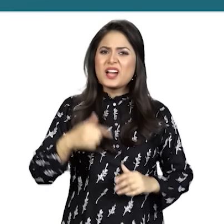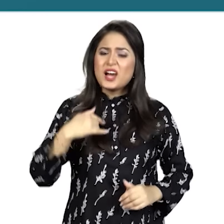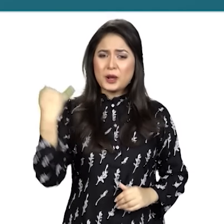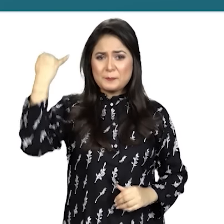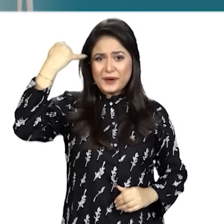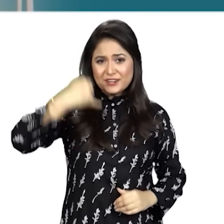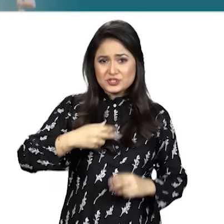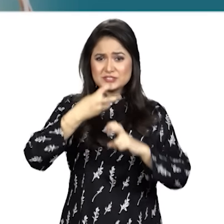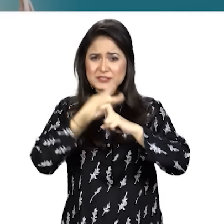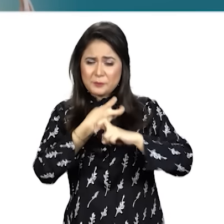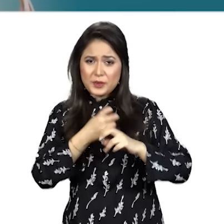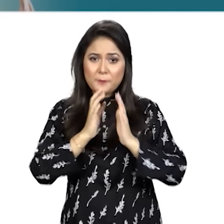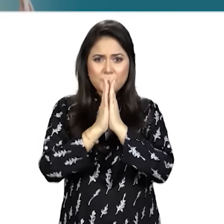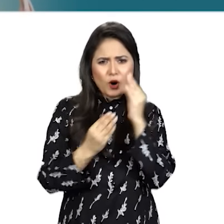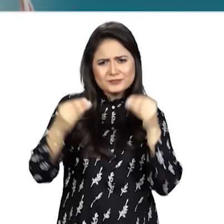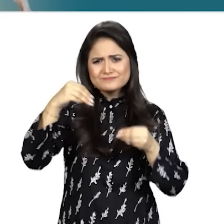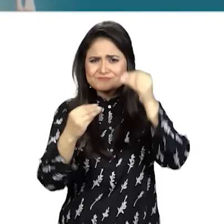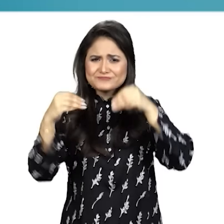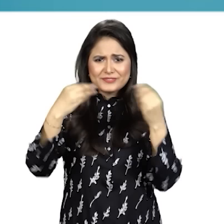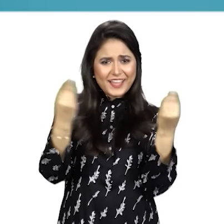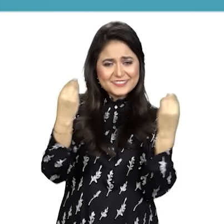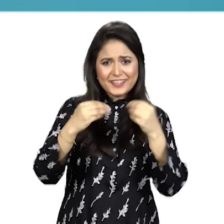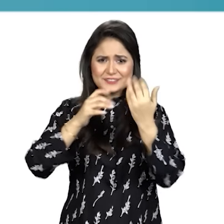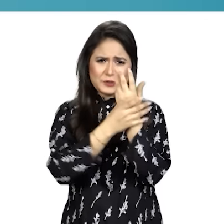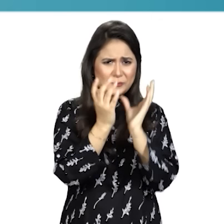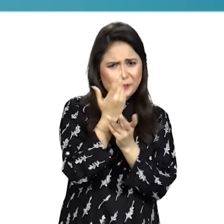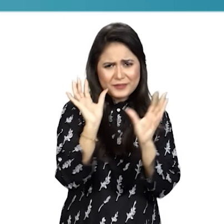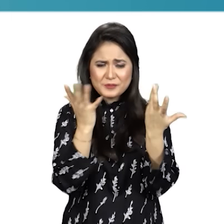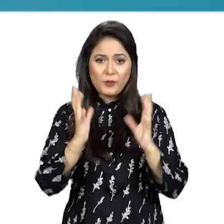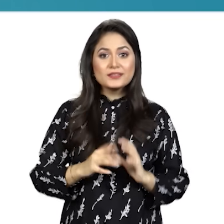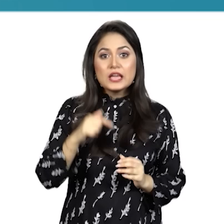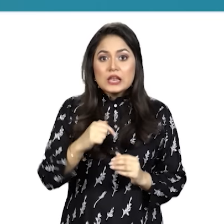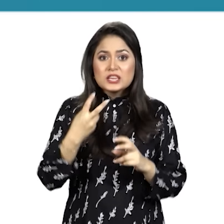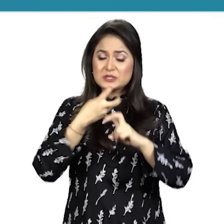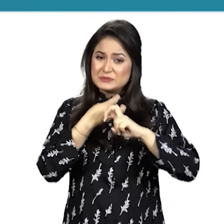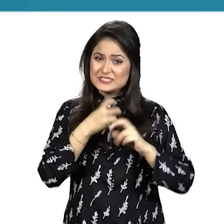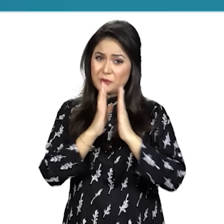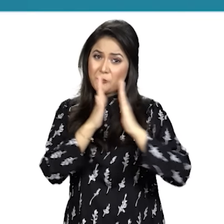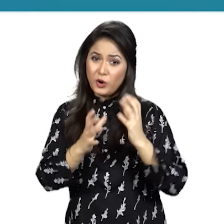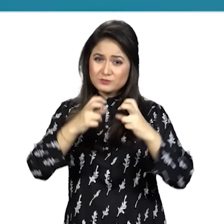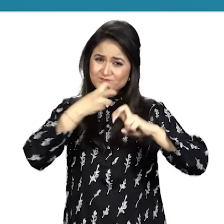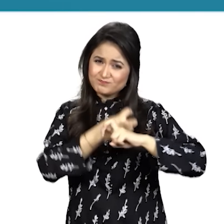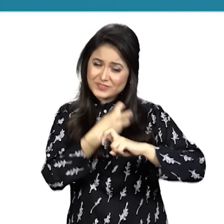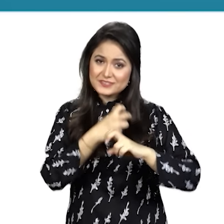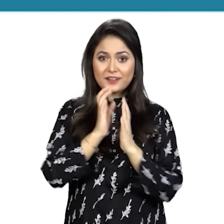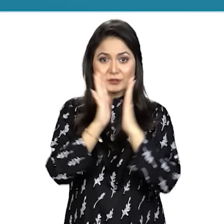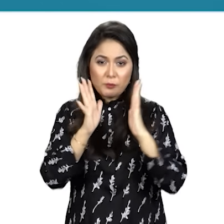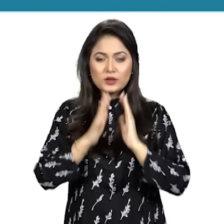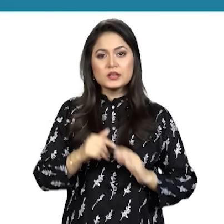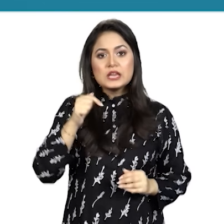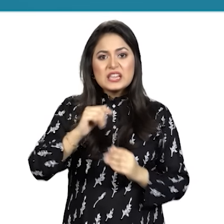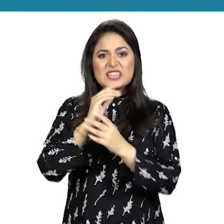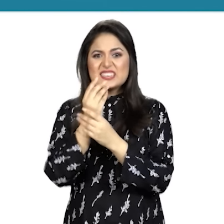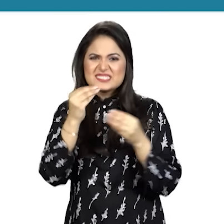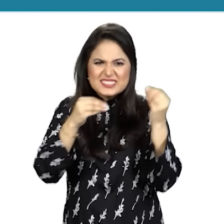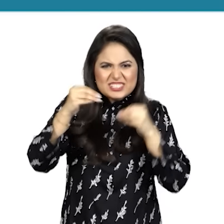का ढांचा नाकाबिले हद तक लचकदार होता है, लेकिन इसमें बहुत सी हड्डियां सख्त और बेलचक भी होती हैं। इन बेलचक हड्डियों के